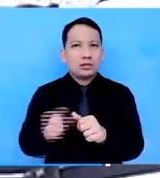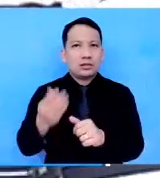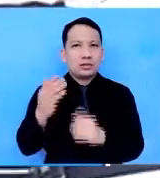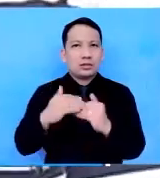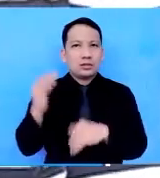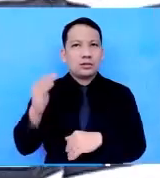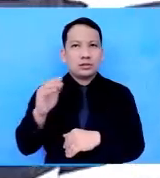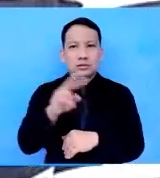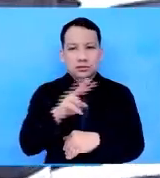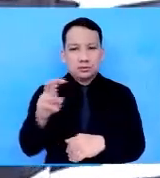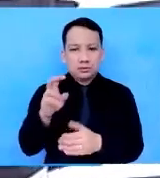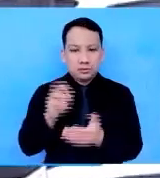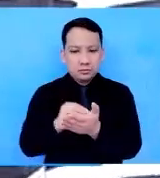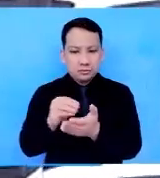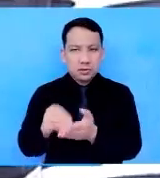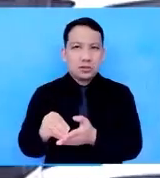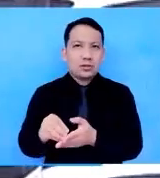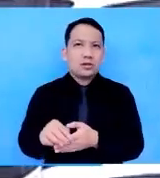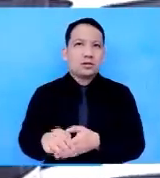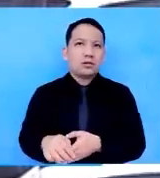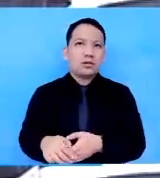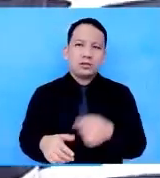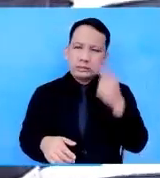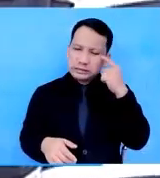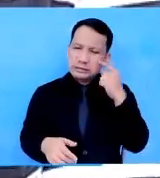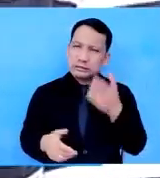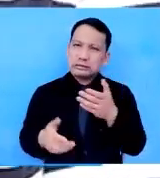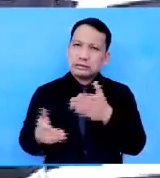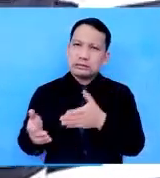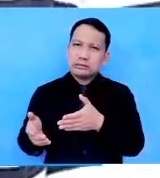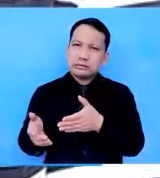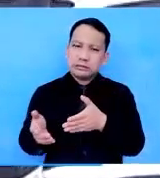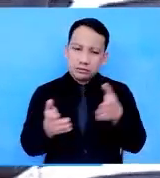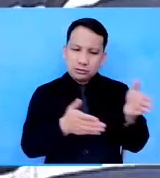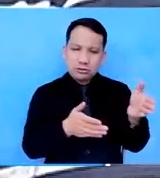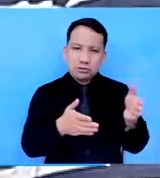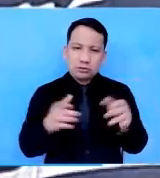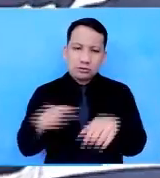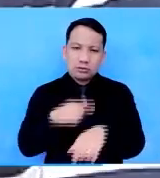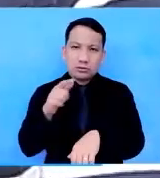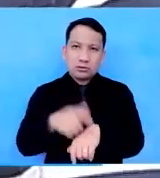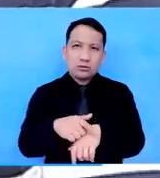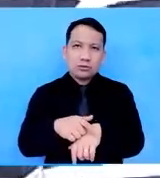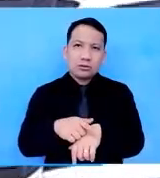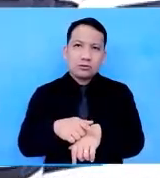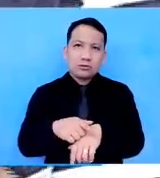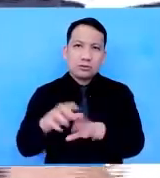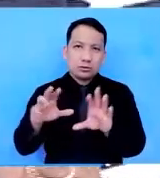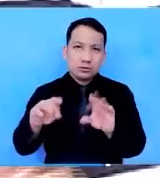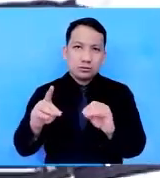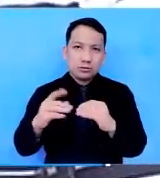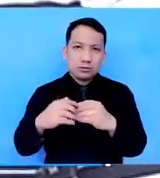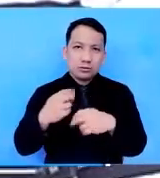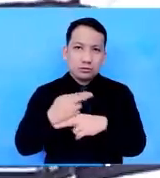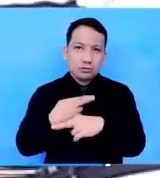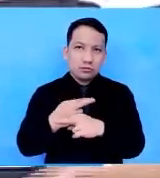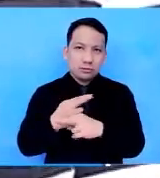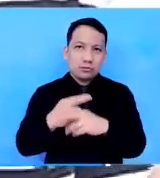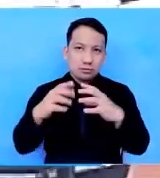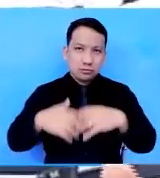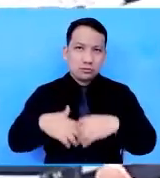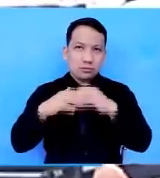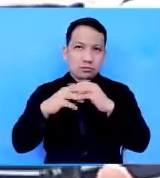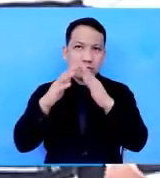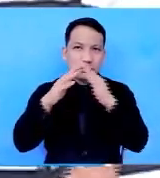200 million, iniisip na lang namin na ibili namin ng lupa kasi mura pa yung lupa at patayuan ng pabahay